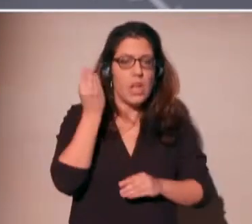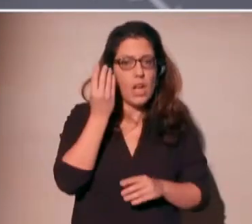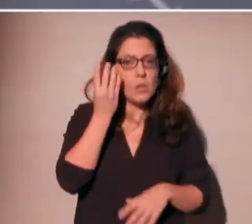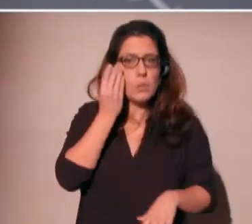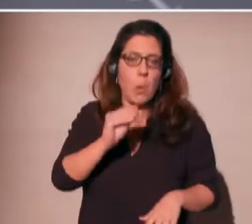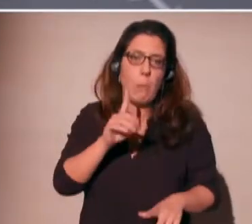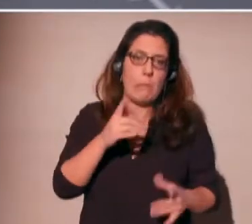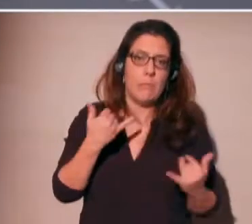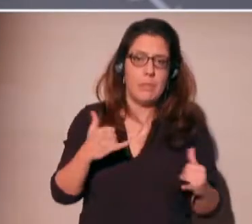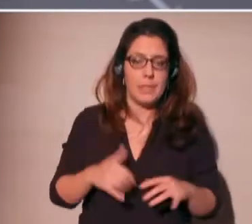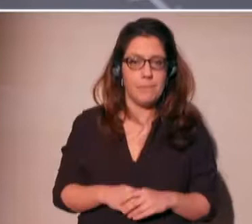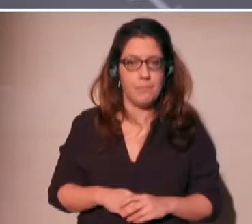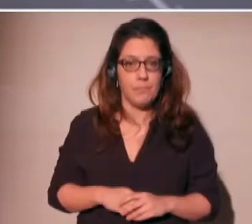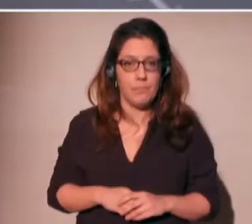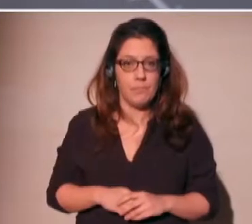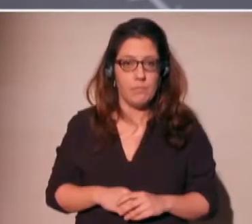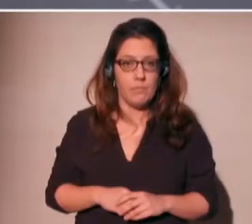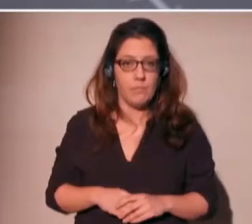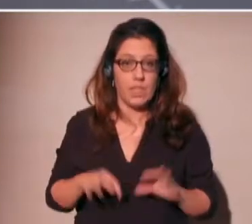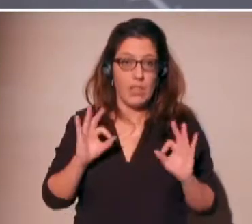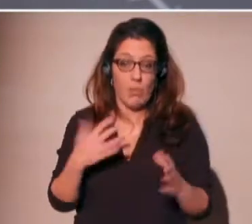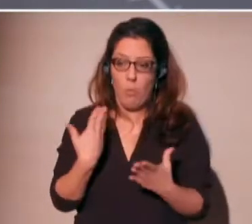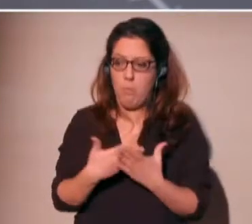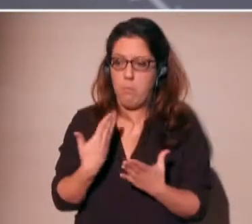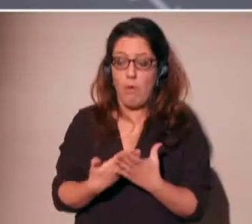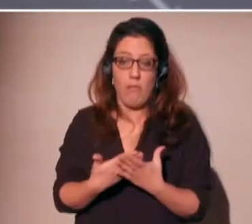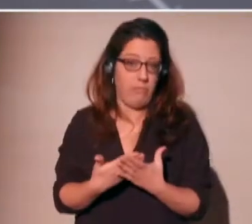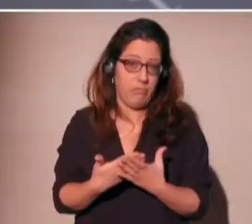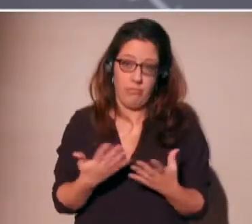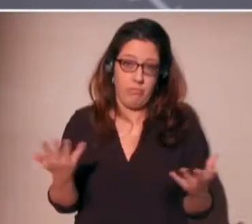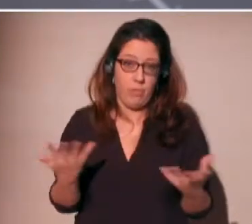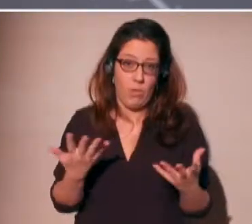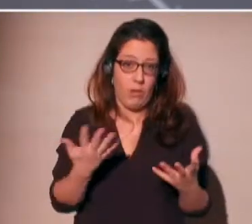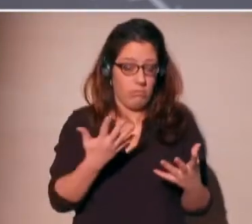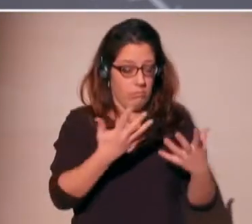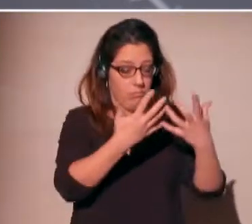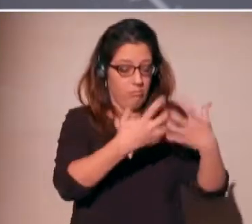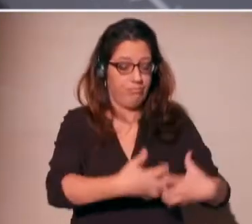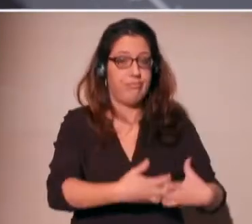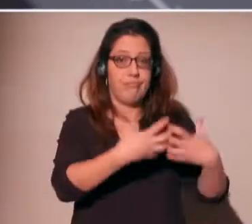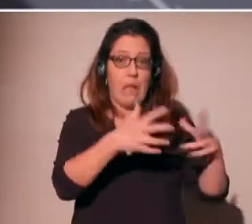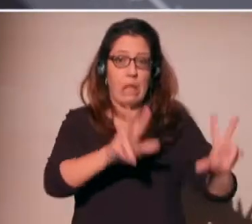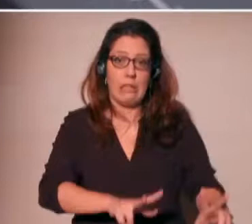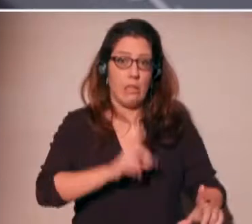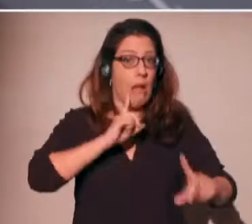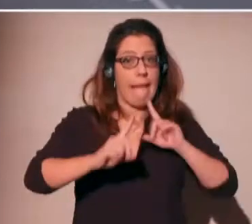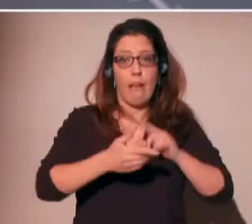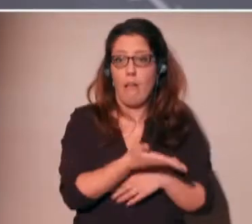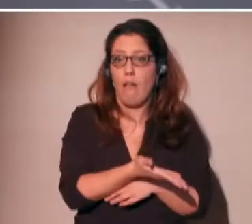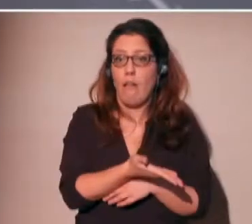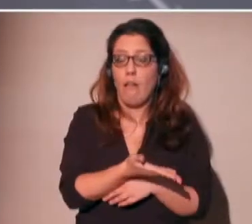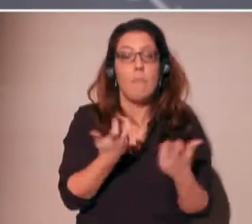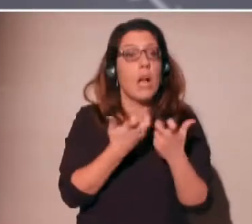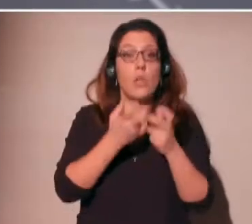Et l'un des symptômes de cela, c'est le type d'erreur que font les ordinateurs. Prenons l'exemple de Google, par exemple, qui travaille très bien